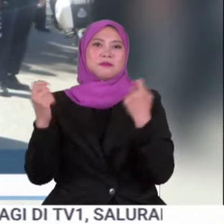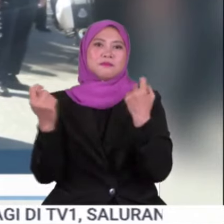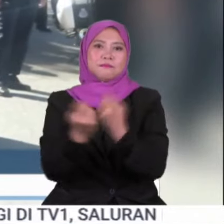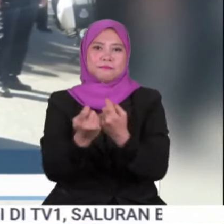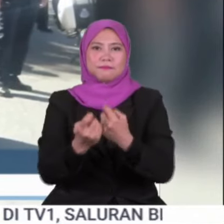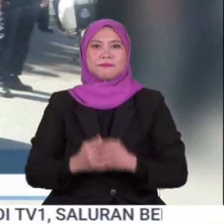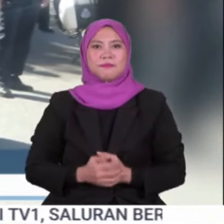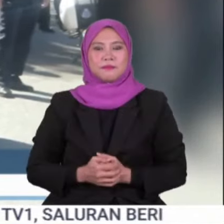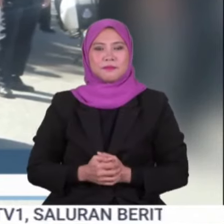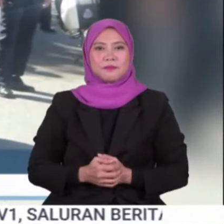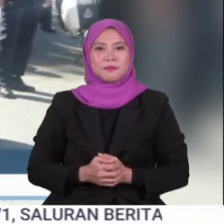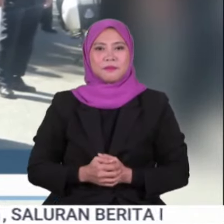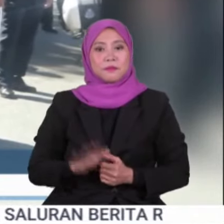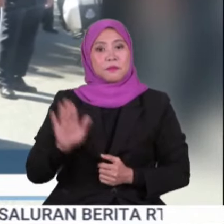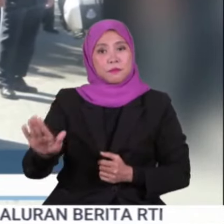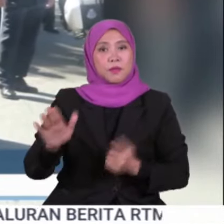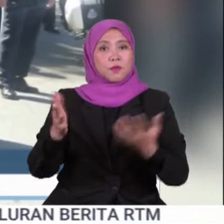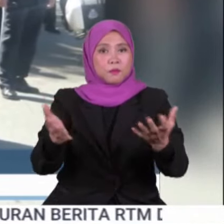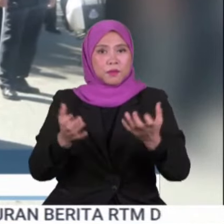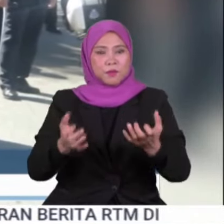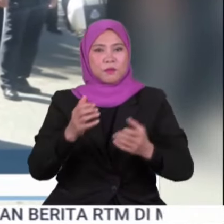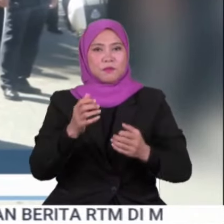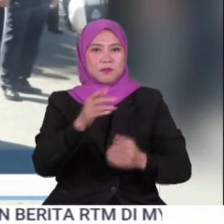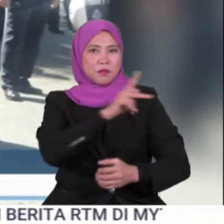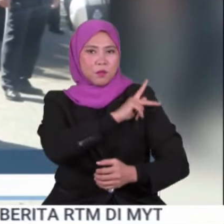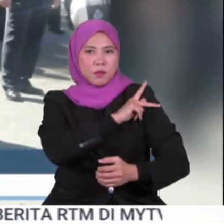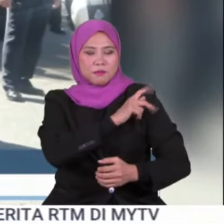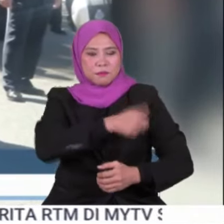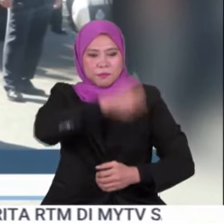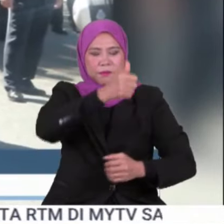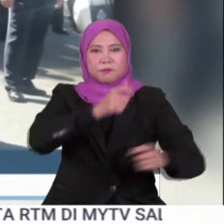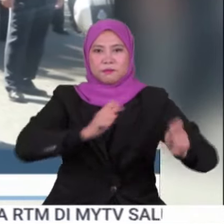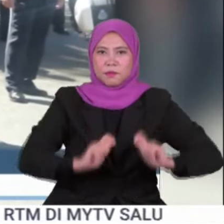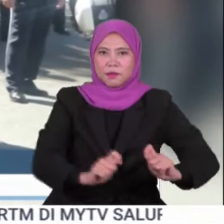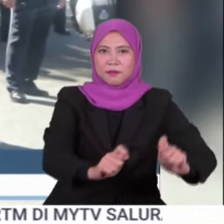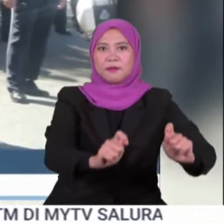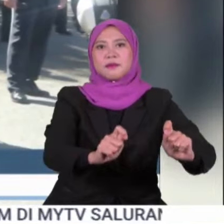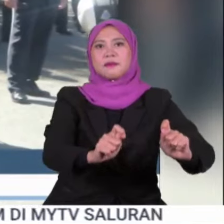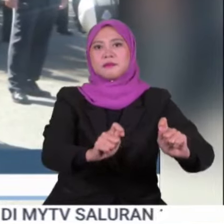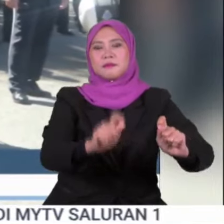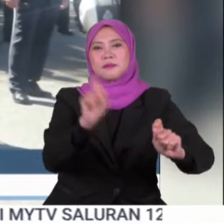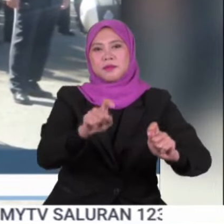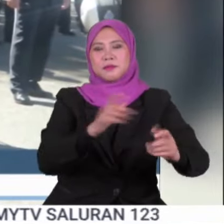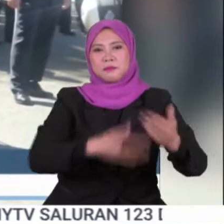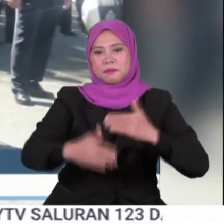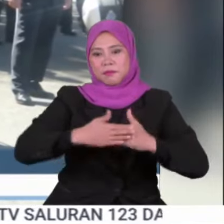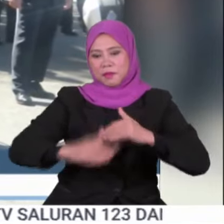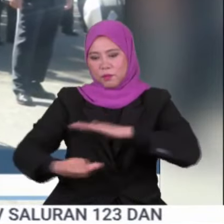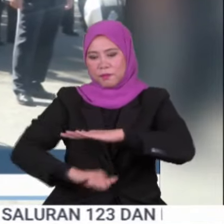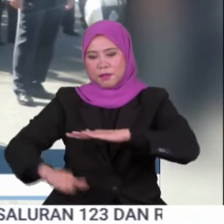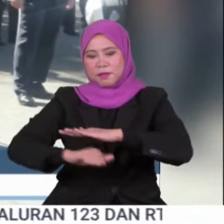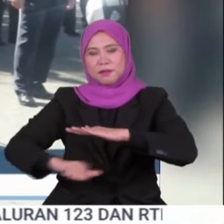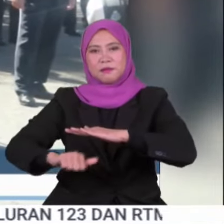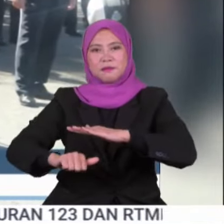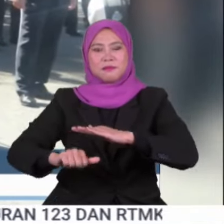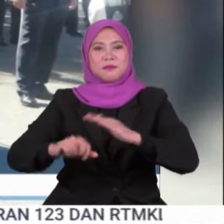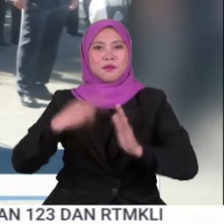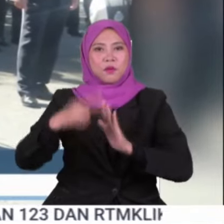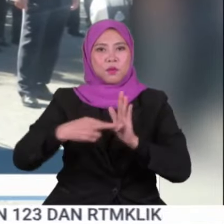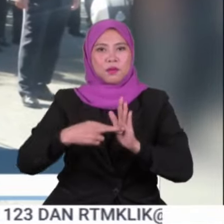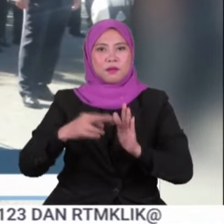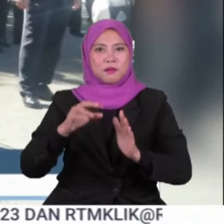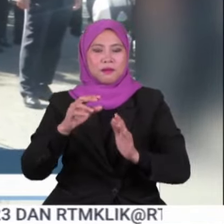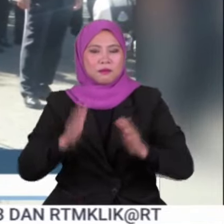pasukan. Oleh yang demikian, beliau mahu penyelia mengamalkan tindakannya menggunakan pendekatan back to basics seperti roll call,